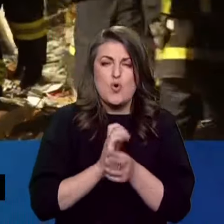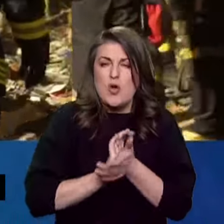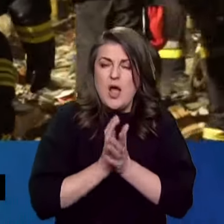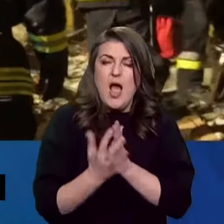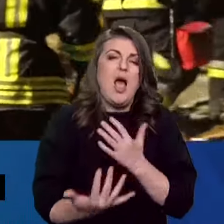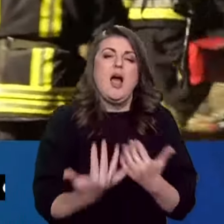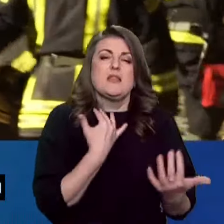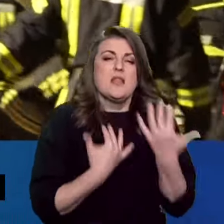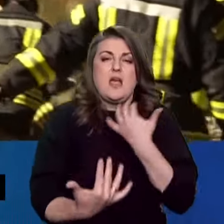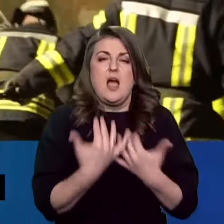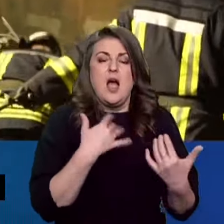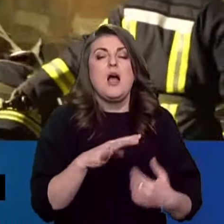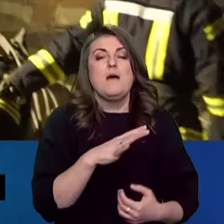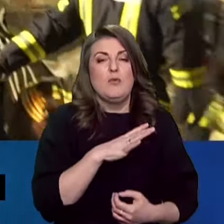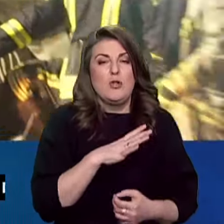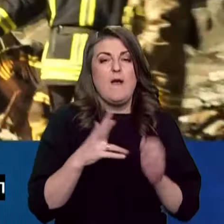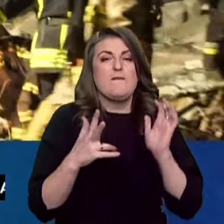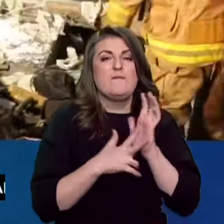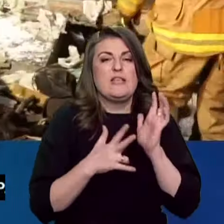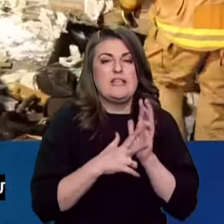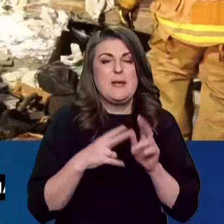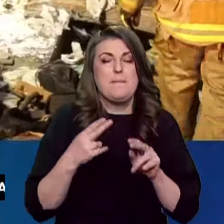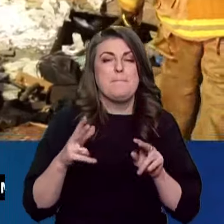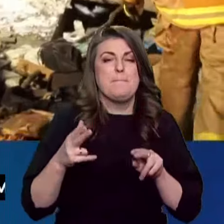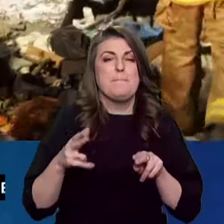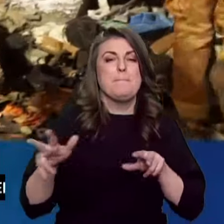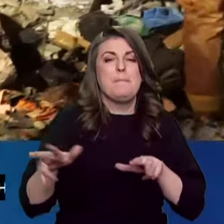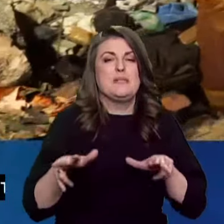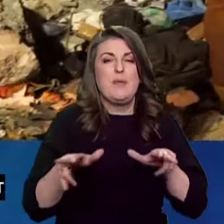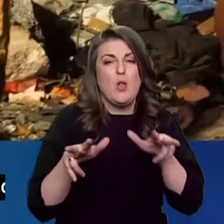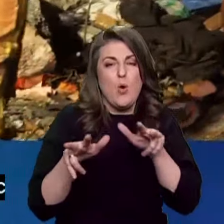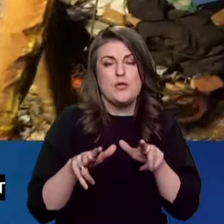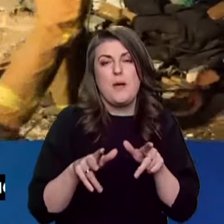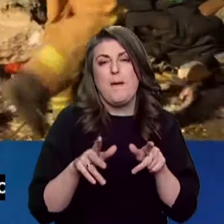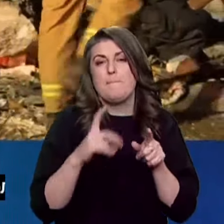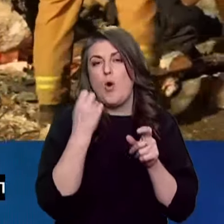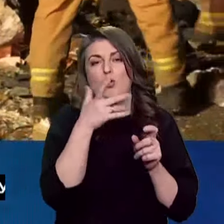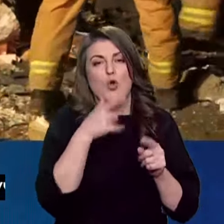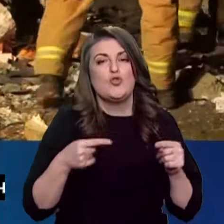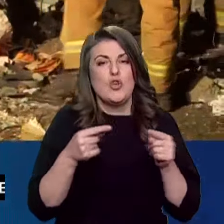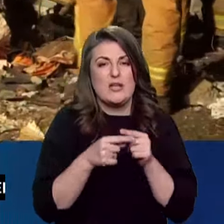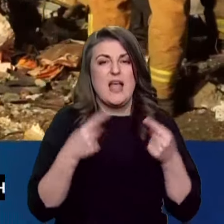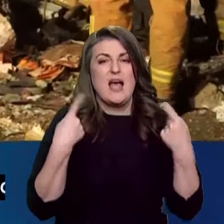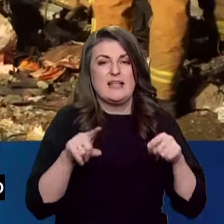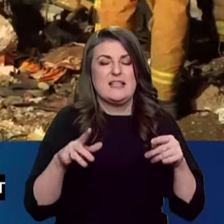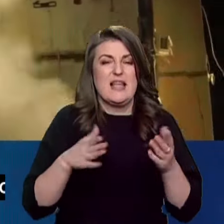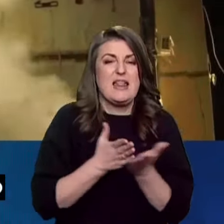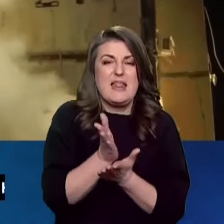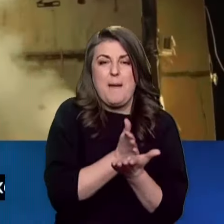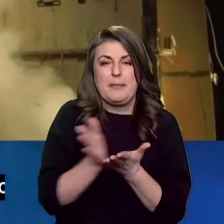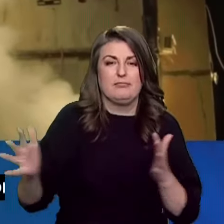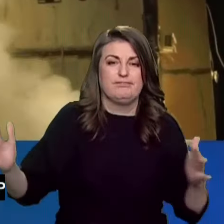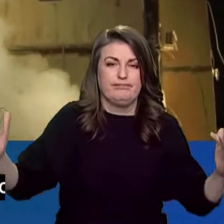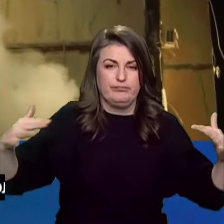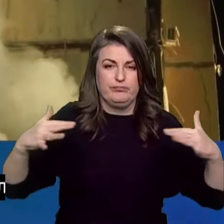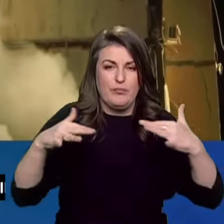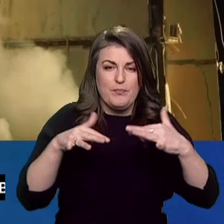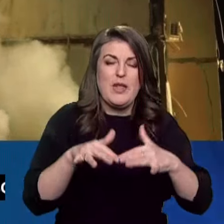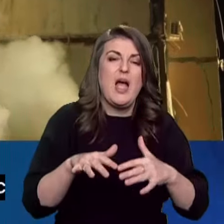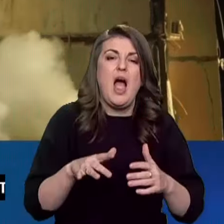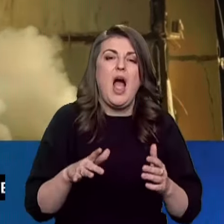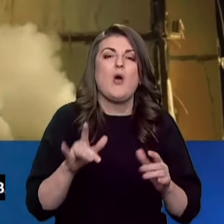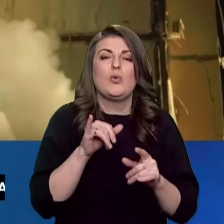атака була. 8 безпілотників йшли майже одночасно з різних напрямків, атакуючи